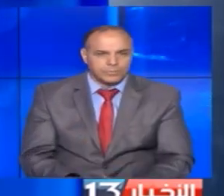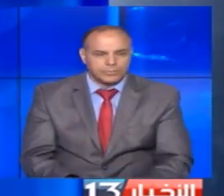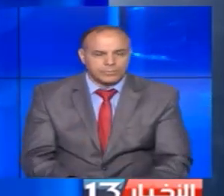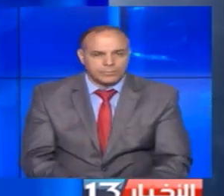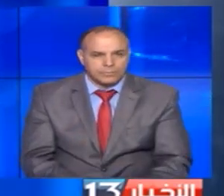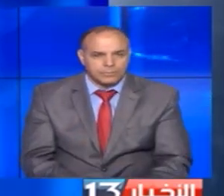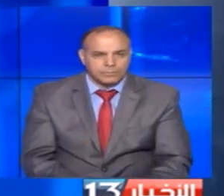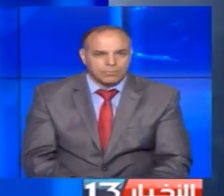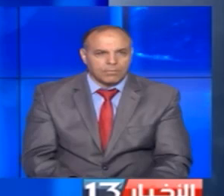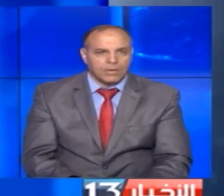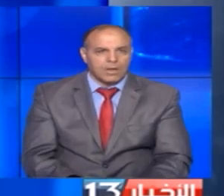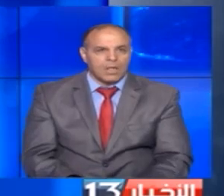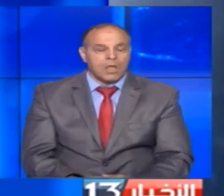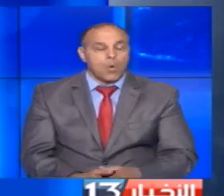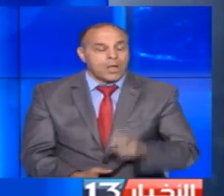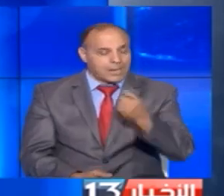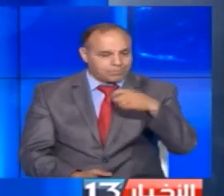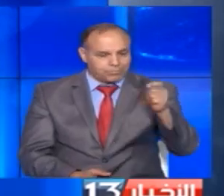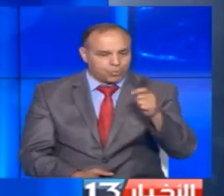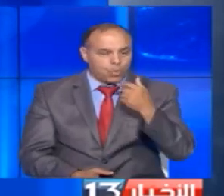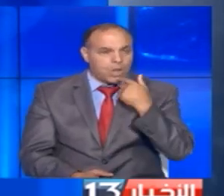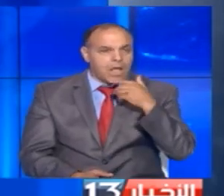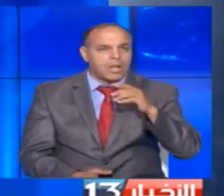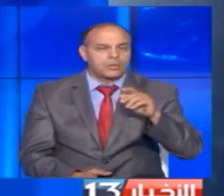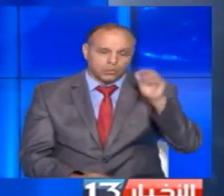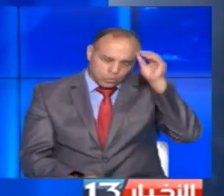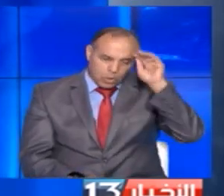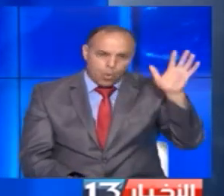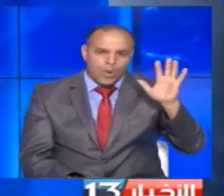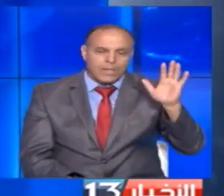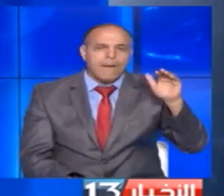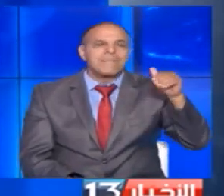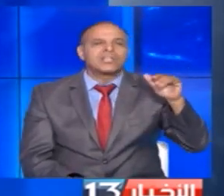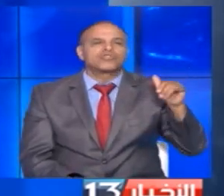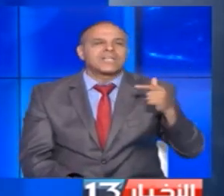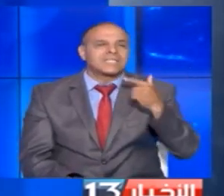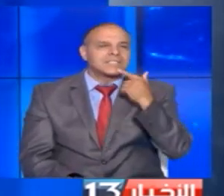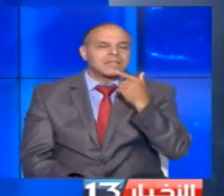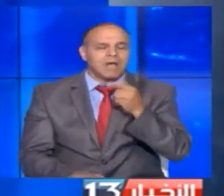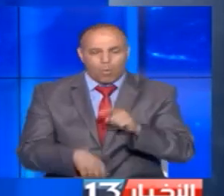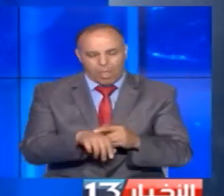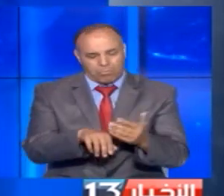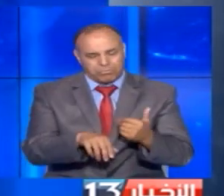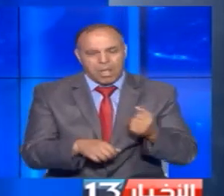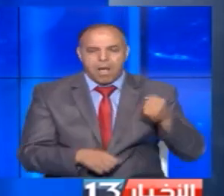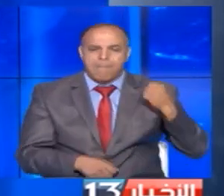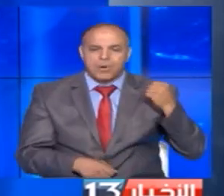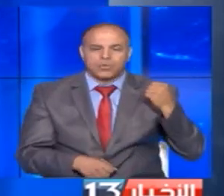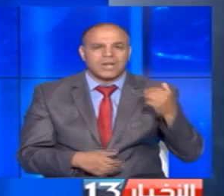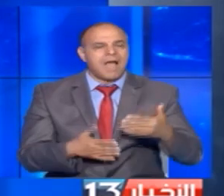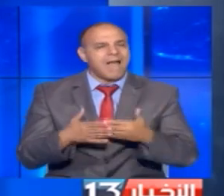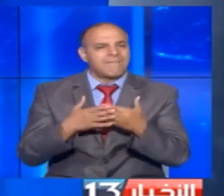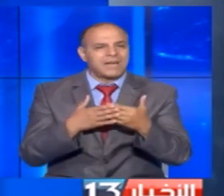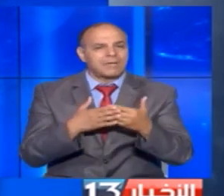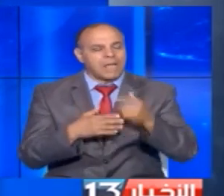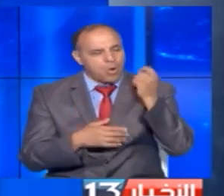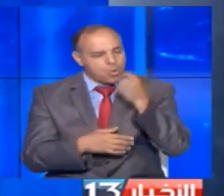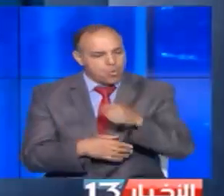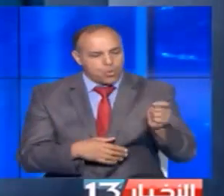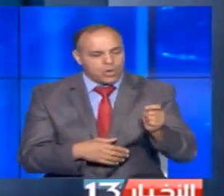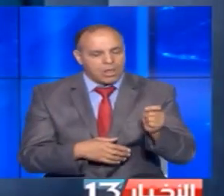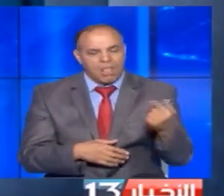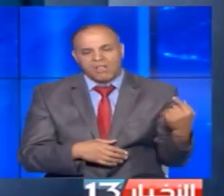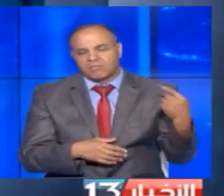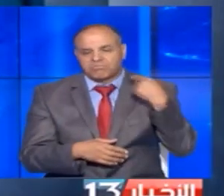وفي عالم كره الصفراء ودع تونسي مالك الجزيري مبكرا بطوله واشنطن لكره المضرب بعد